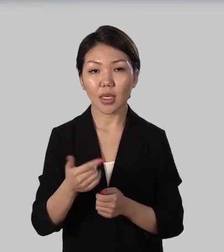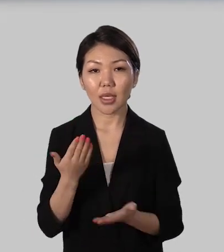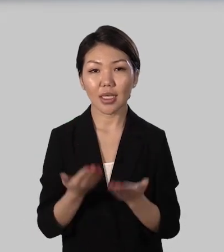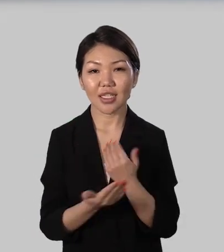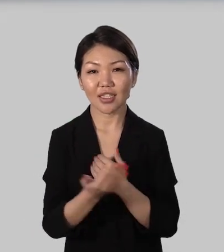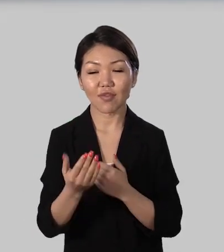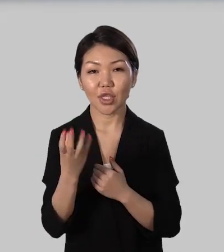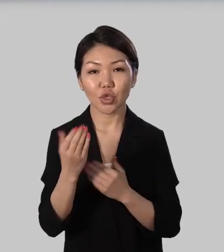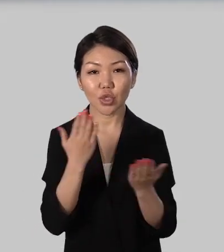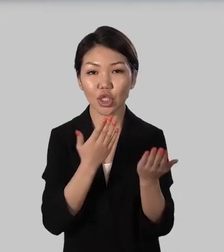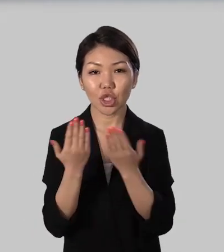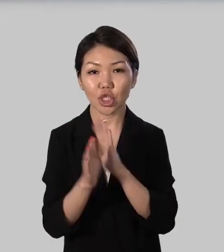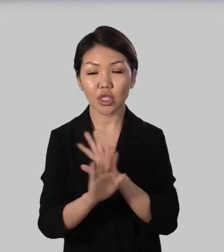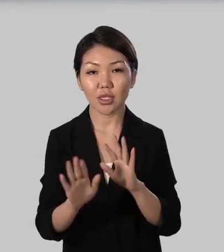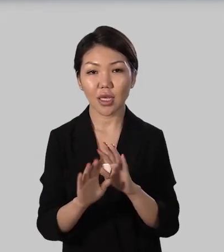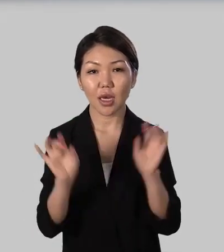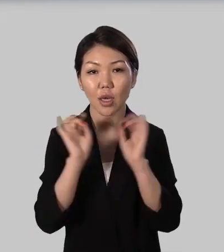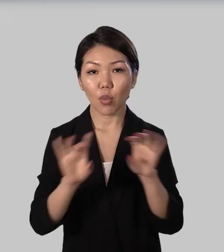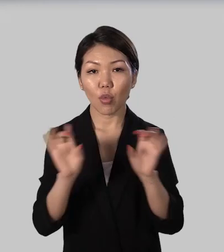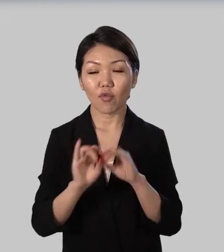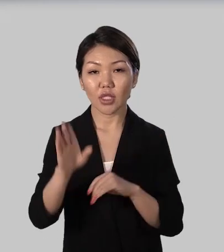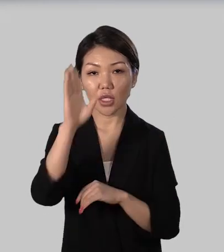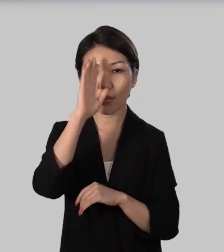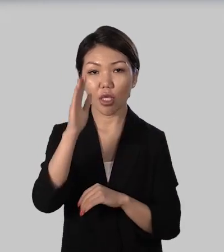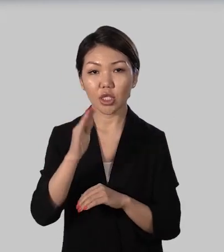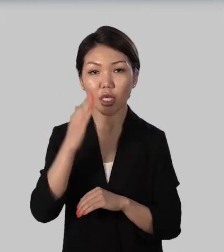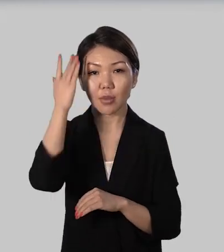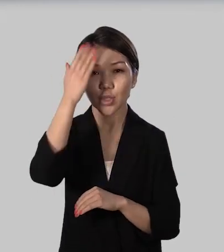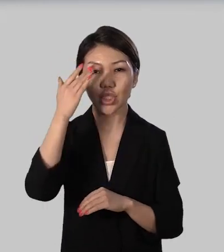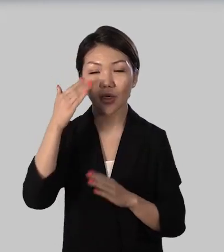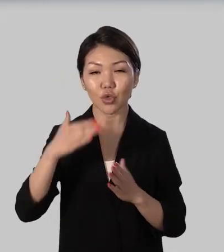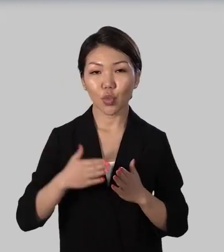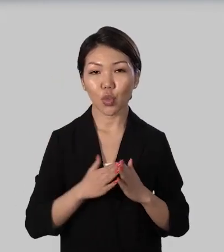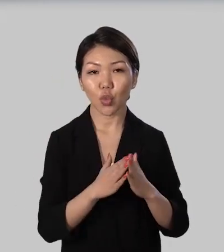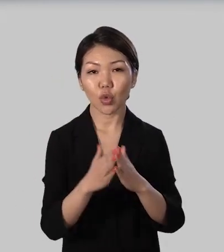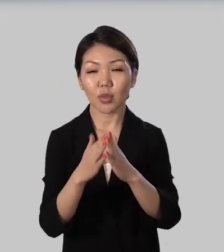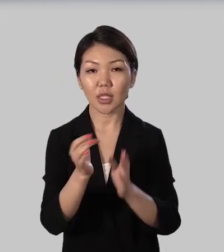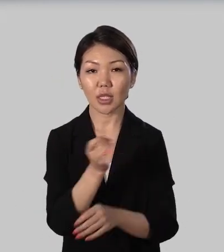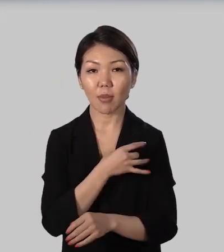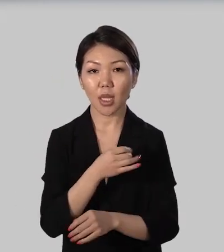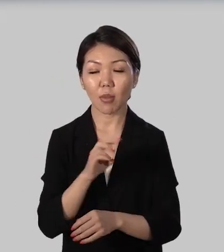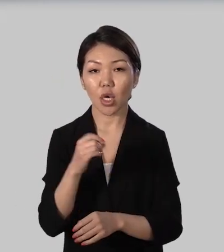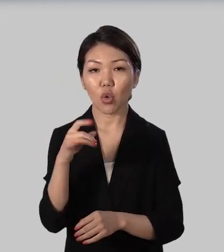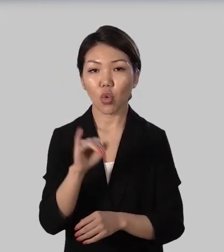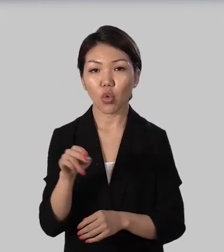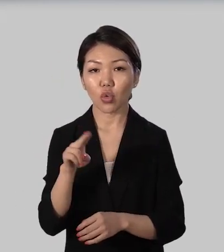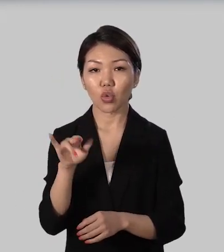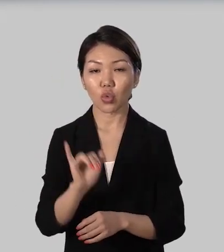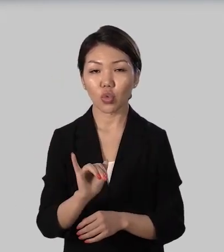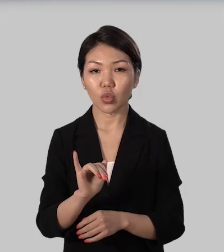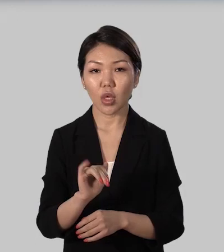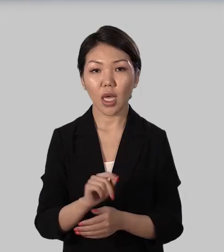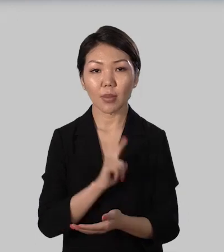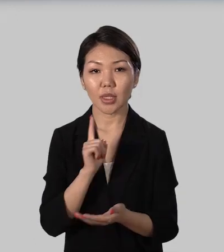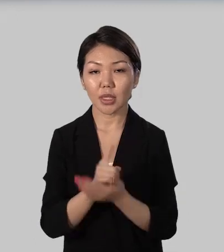повесть о мальчике мечтающим уплыть белому пароходу обязательно прочтите ее в свободное